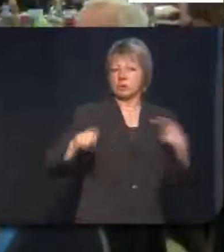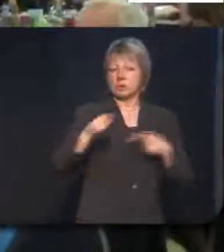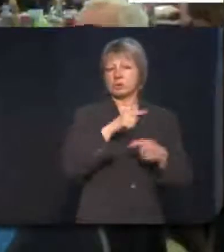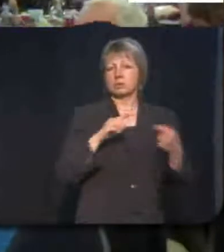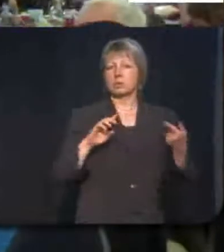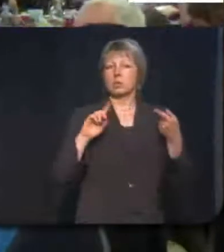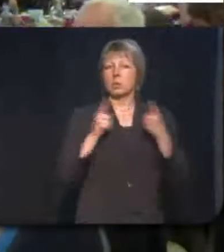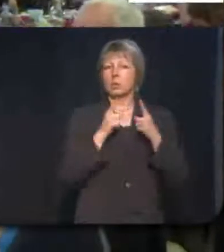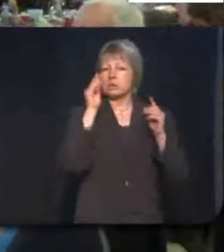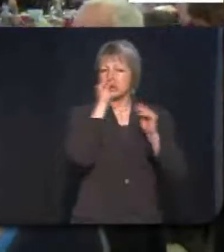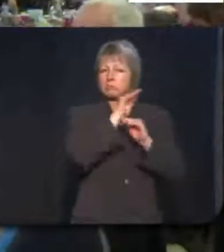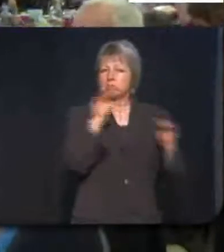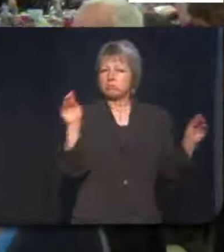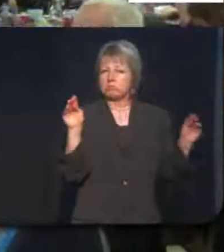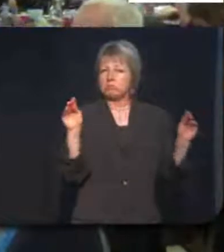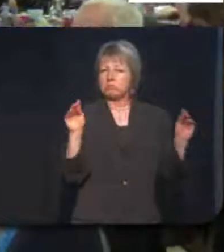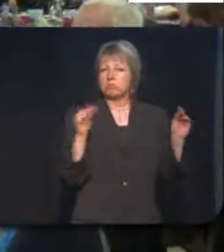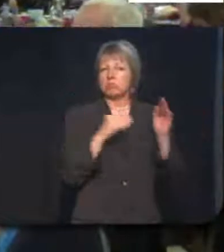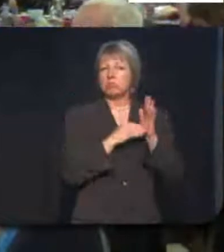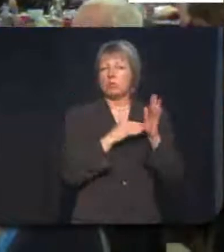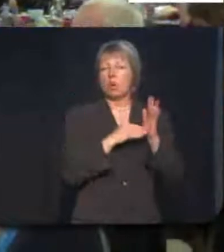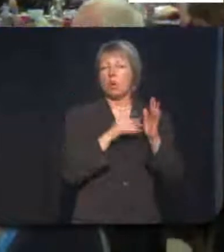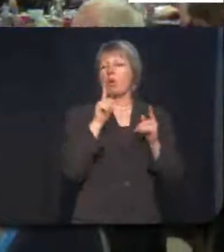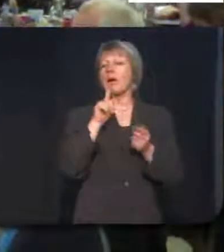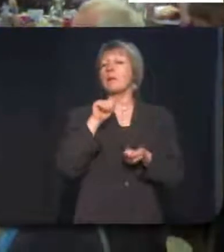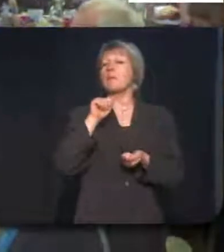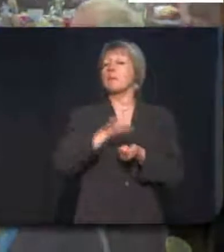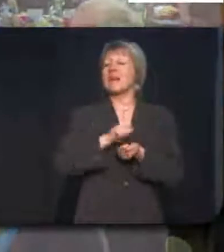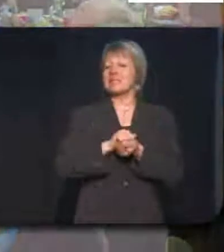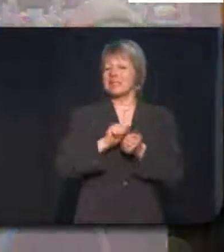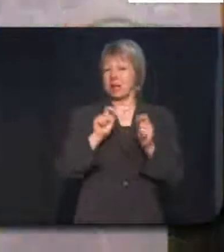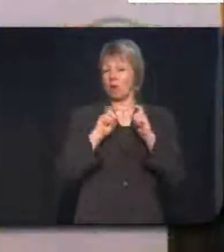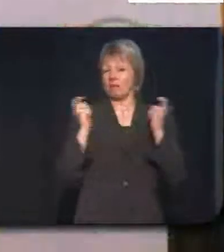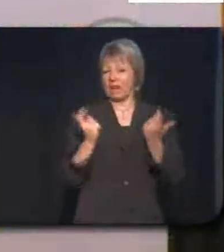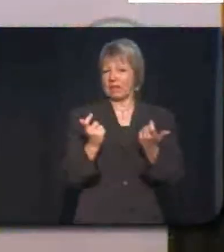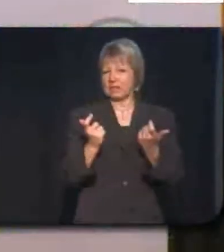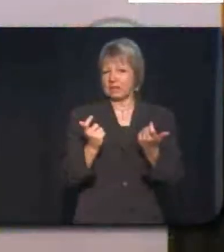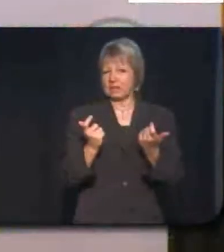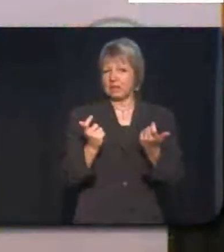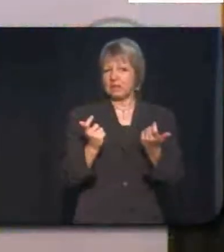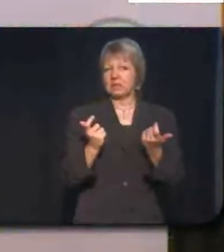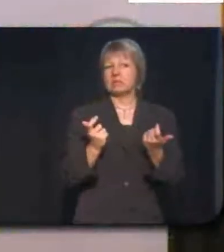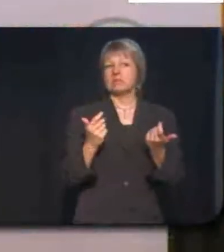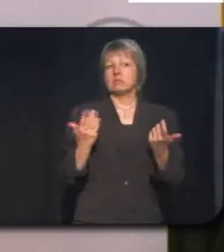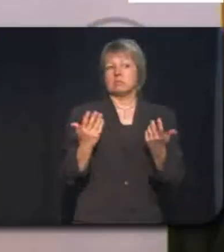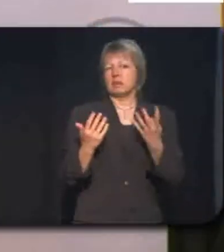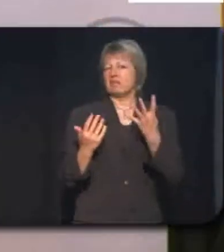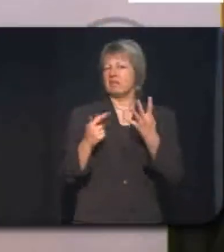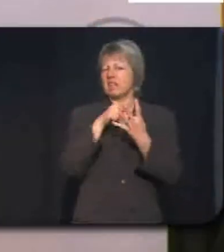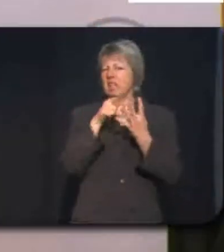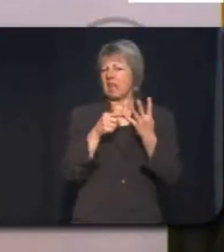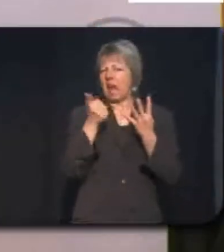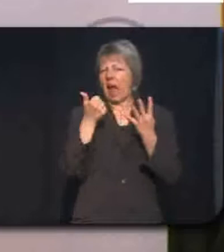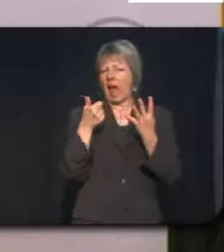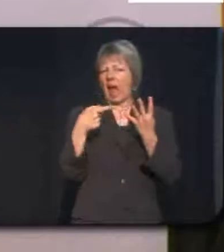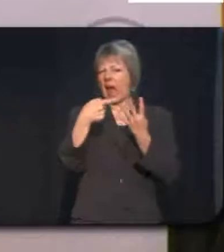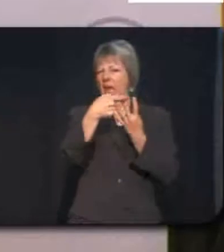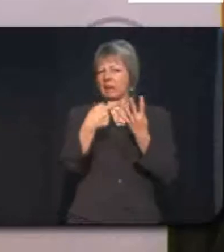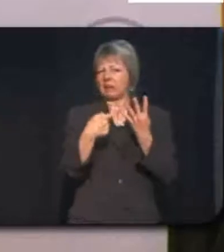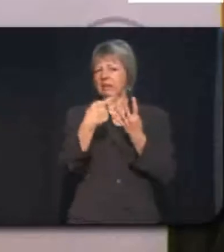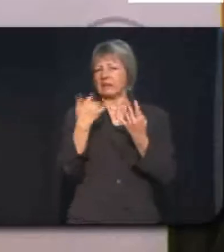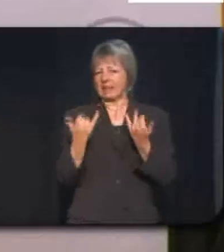Durchsage noch vorher und zwar die Pressekonferenz ich weiß nicht genau welche irgendeine von den vielen Pressekonferenzen beginnt jetzt